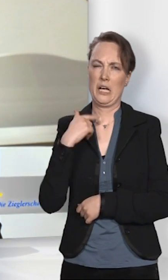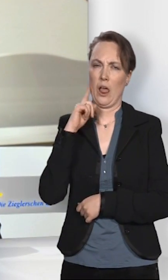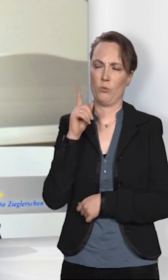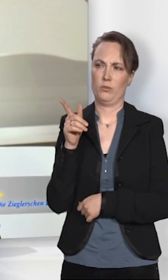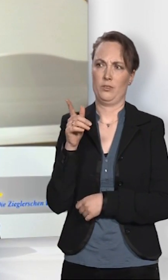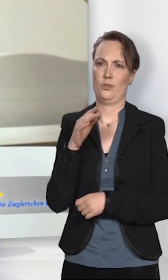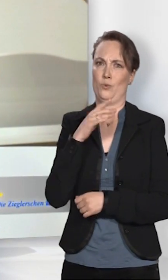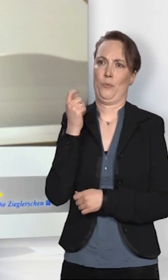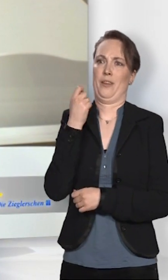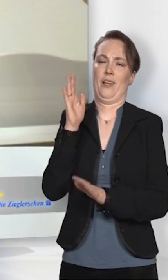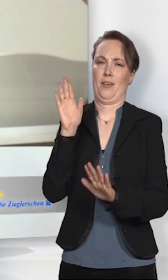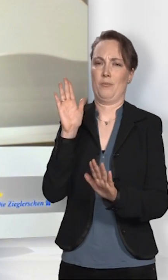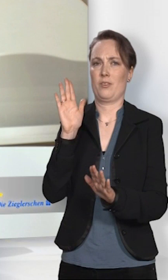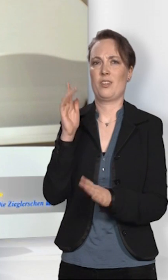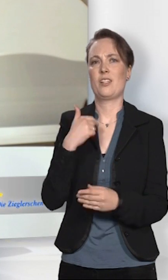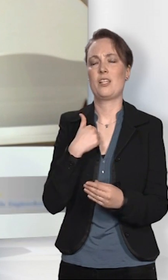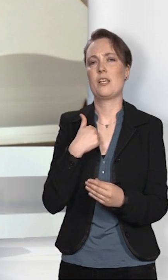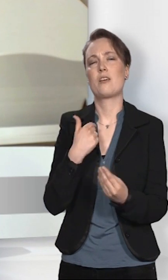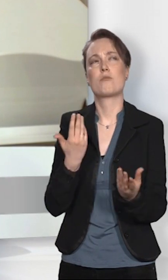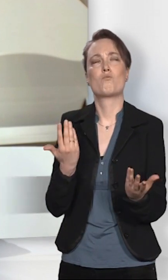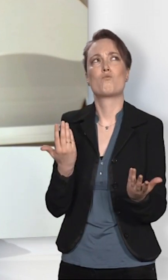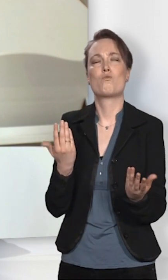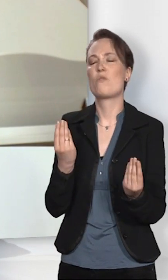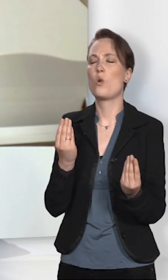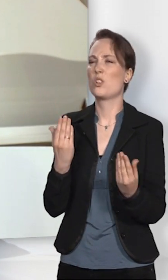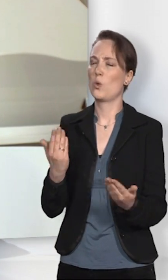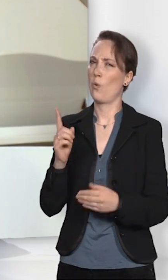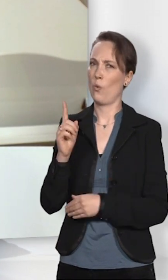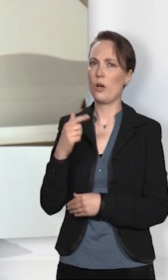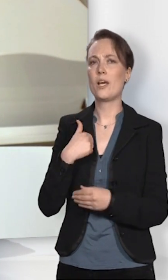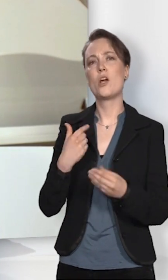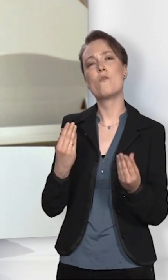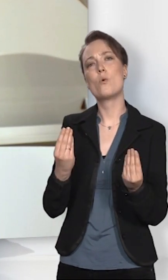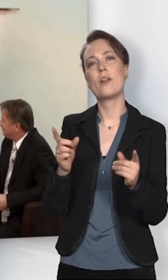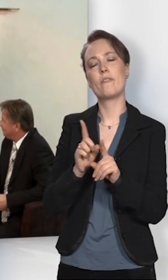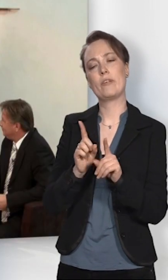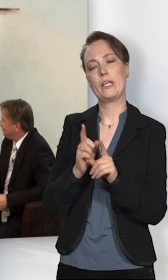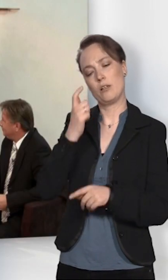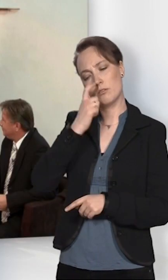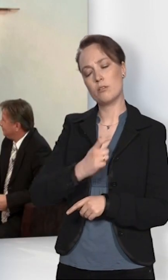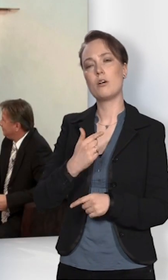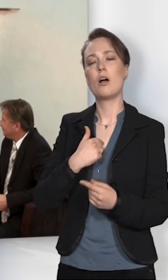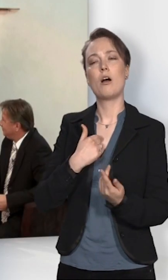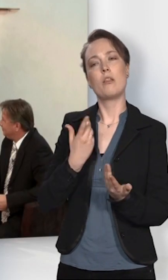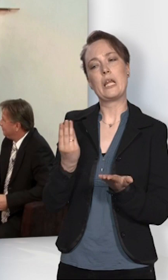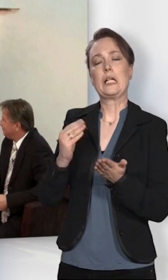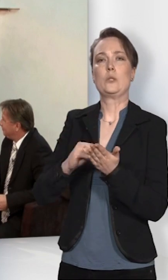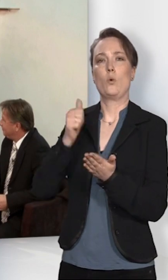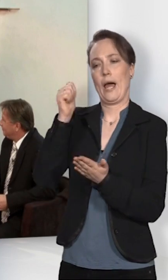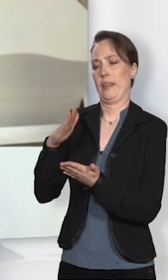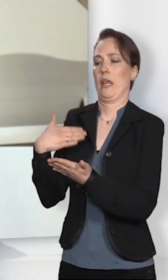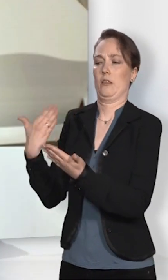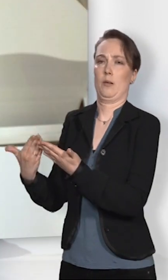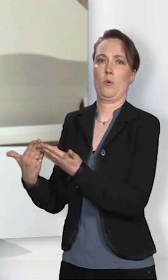keineswegs, muss ich eigentlich sagen. Eigentlich fühle ich mich als jemand, der vielleicht ein Angebot, ein weiteres Angebot in